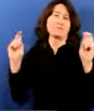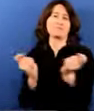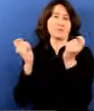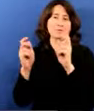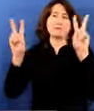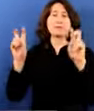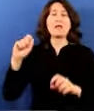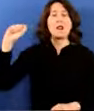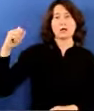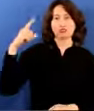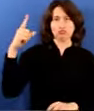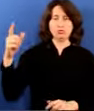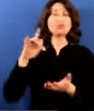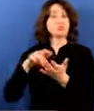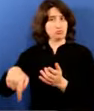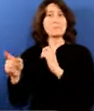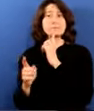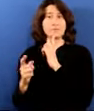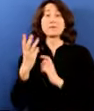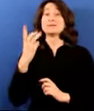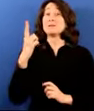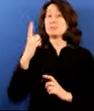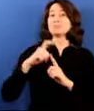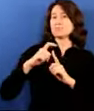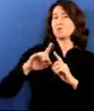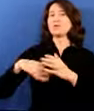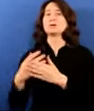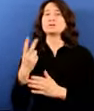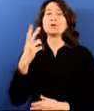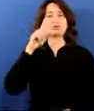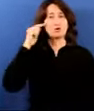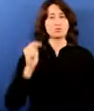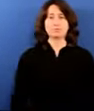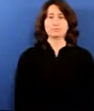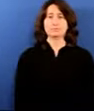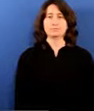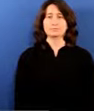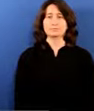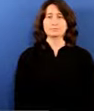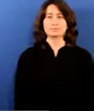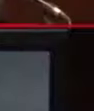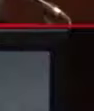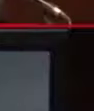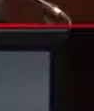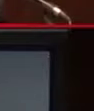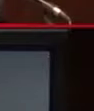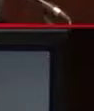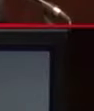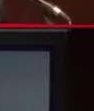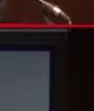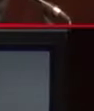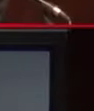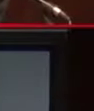izatea ezinbestekoa da. Besteak beste, negozioak erakartzeko, bisitariak irabazteko, ekitaldiak kontzentratzeko